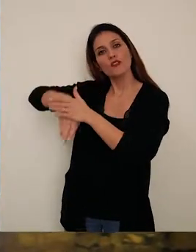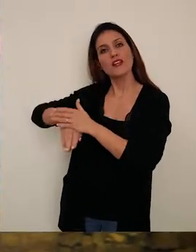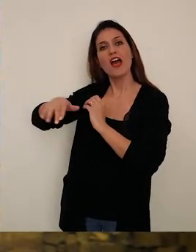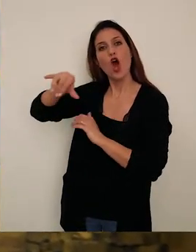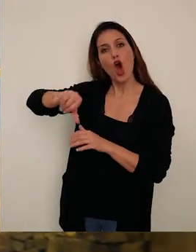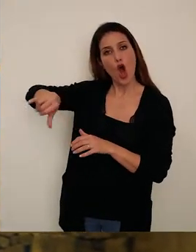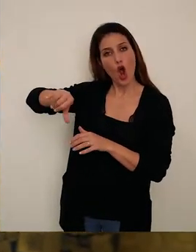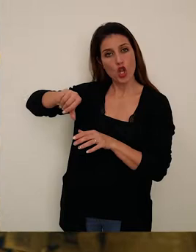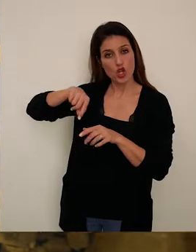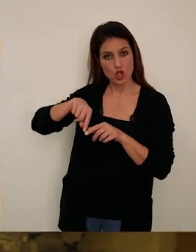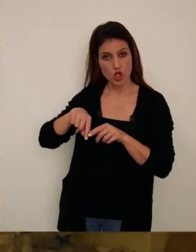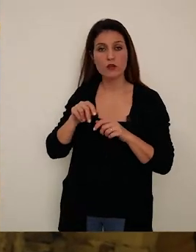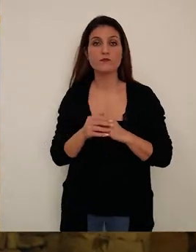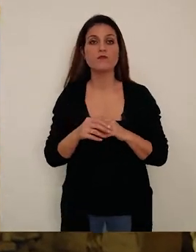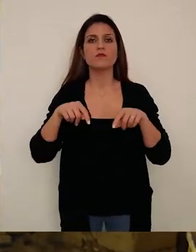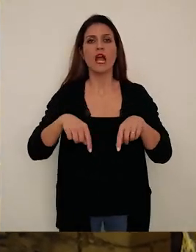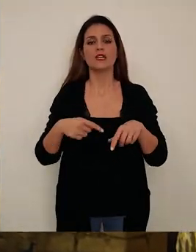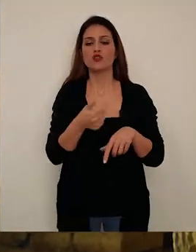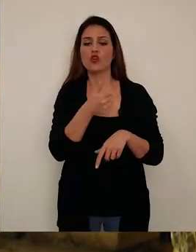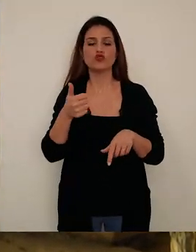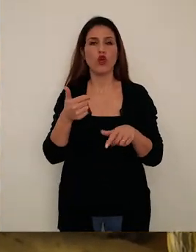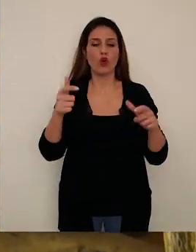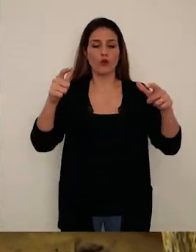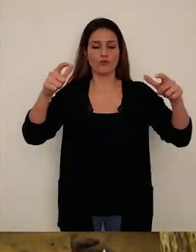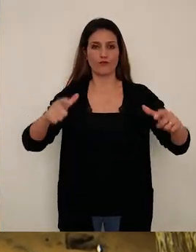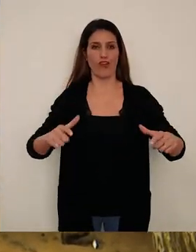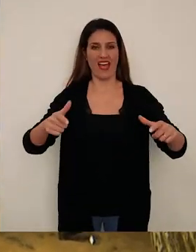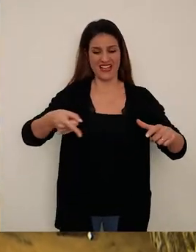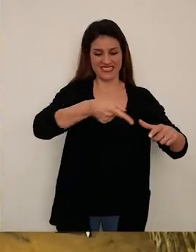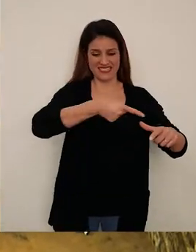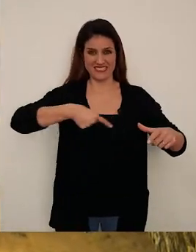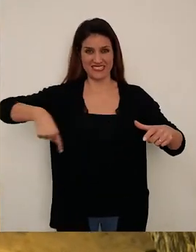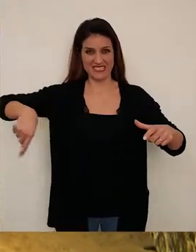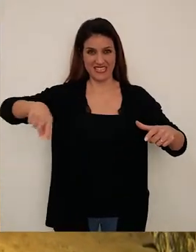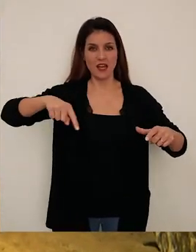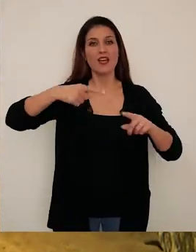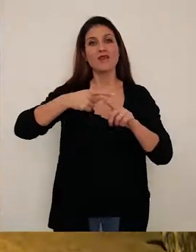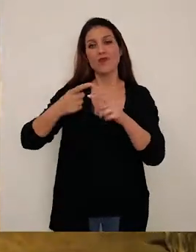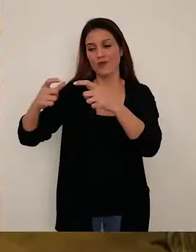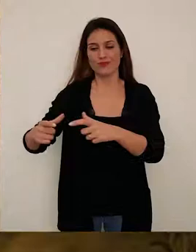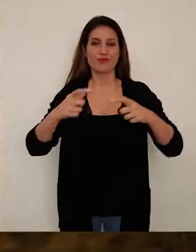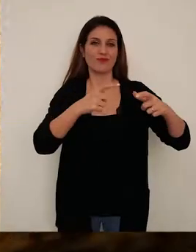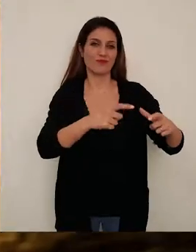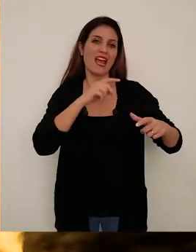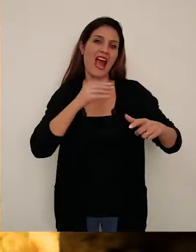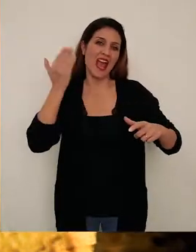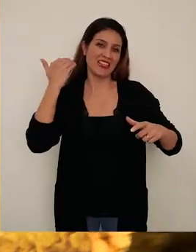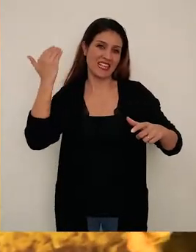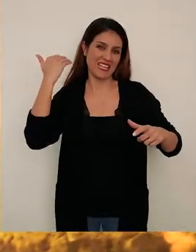Oggi rimane solo la traccia circolare della vasca sul terreno ed alcune antiche macine di pietra.